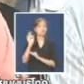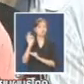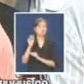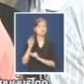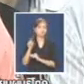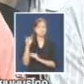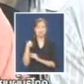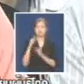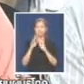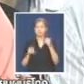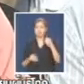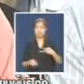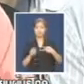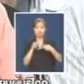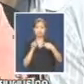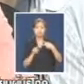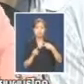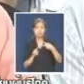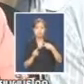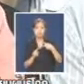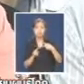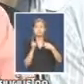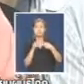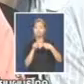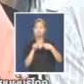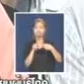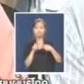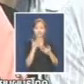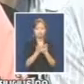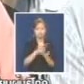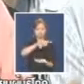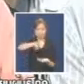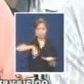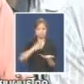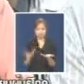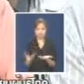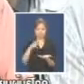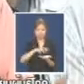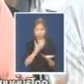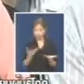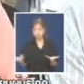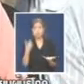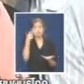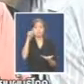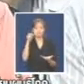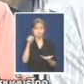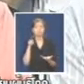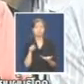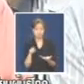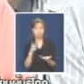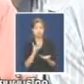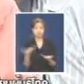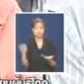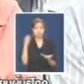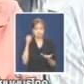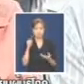ให้เน้นของประเทศในช่วงนี้ก็คือว่าไม่ใช่ราคาหารที่เป็นจานเนี่ยก็ปิดรายการเนี่ยไม่ได้นำลงไปได้เยอะที่